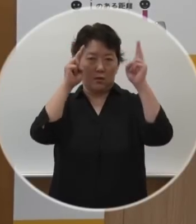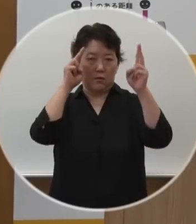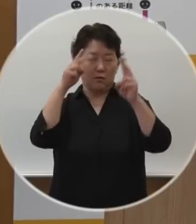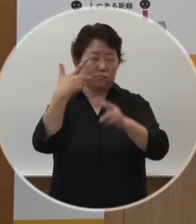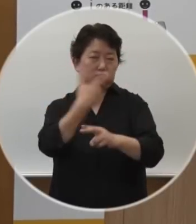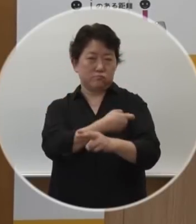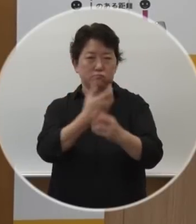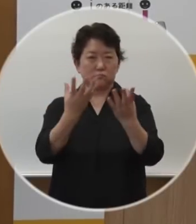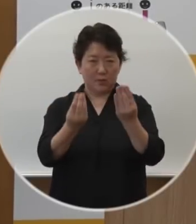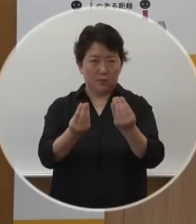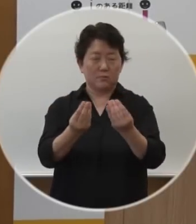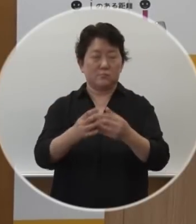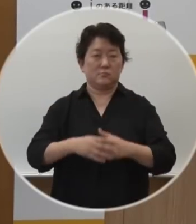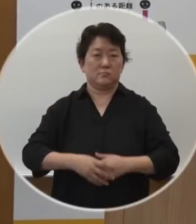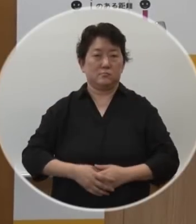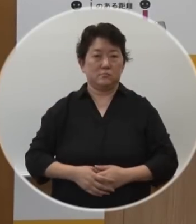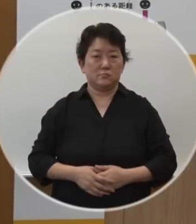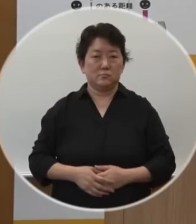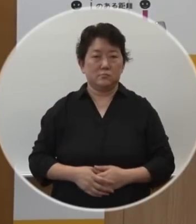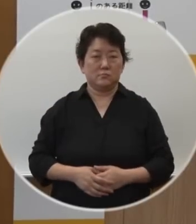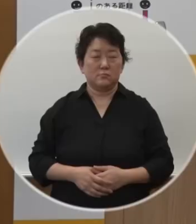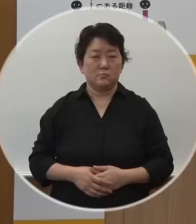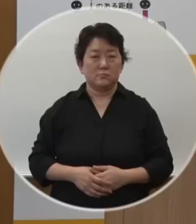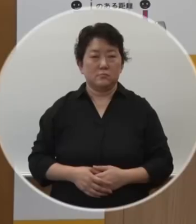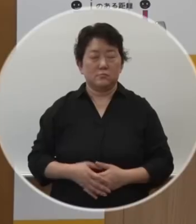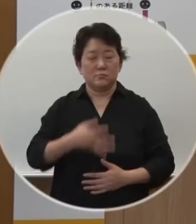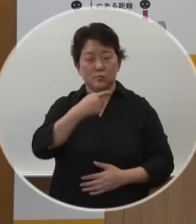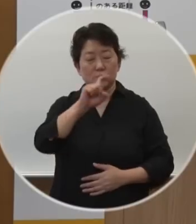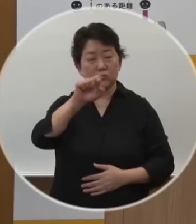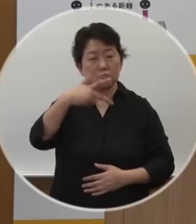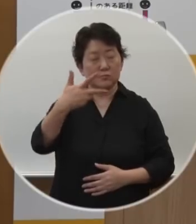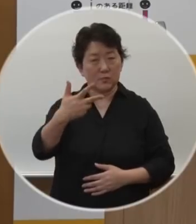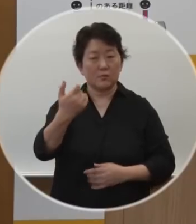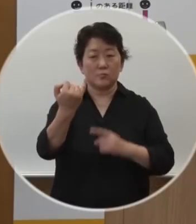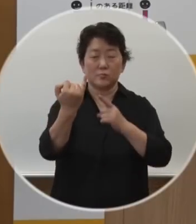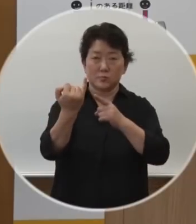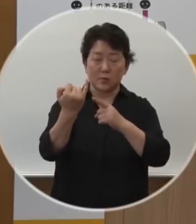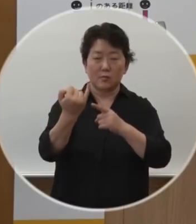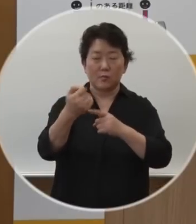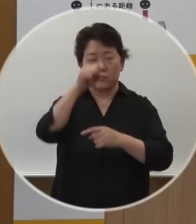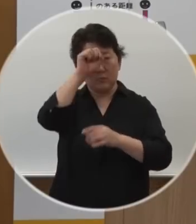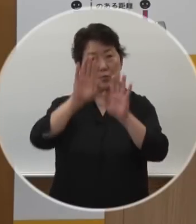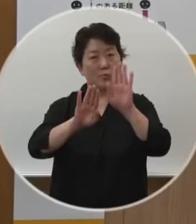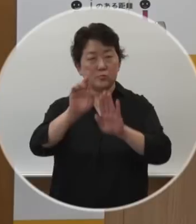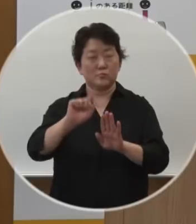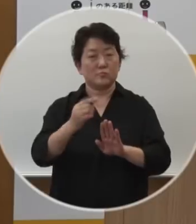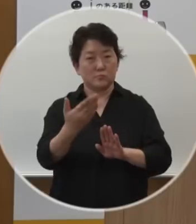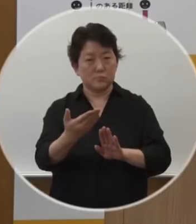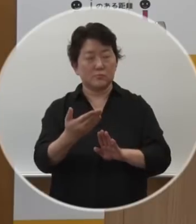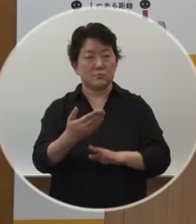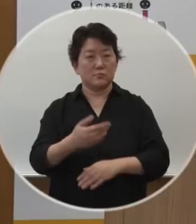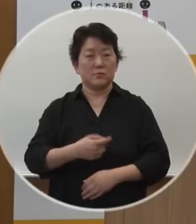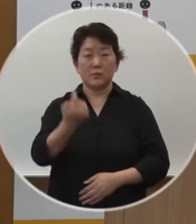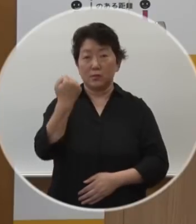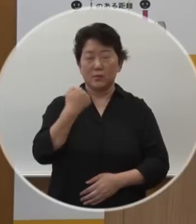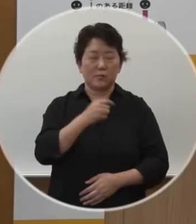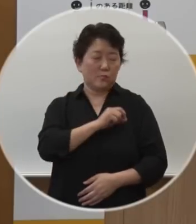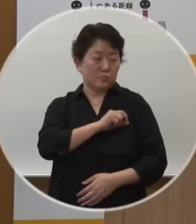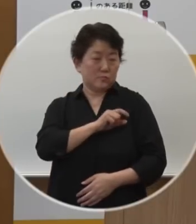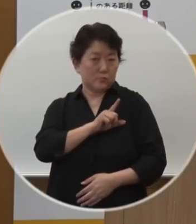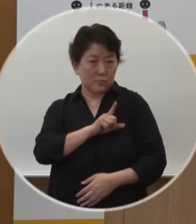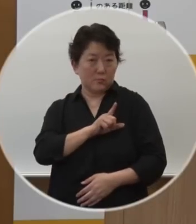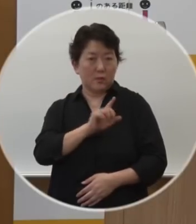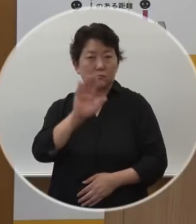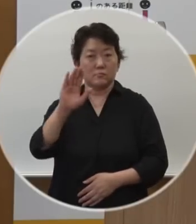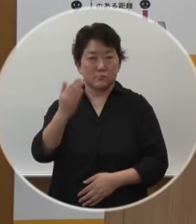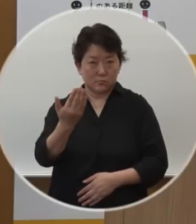ったというものでございます。17歳の女性の容態でございますが、昨日は微熱があ